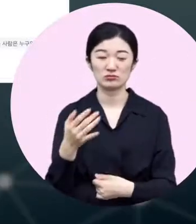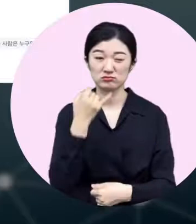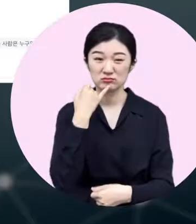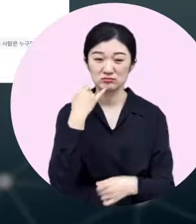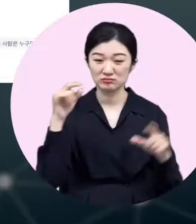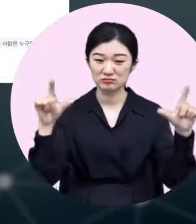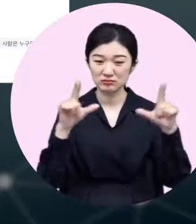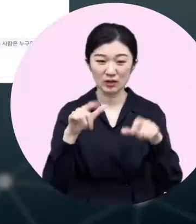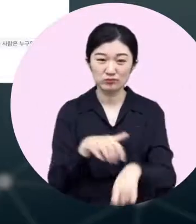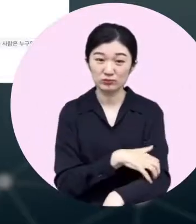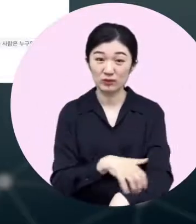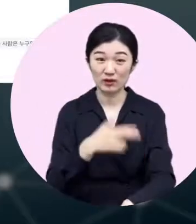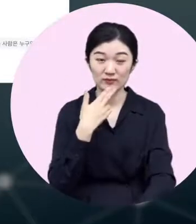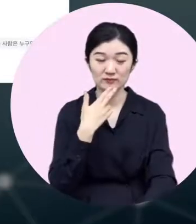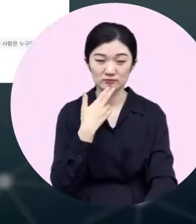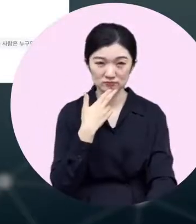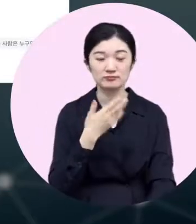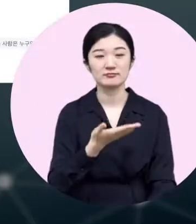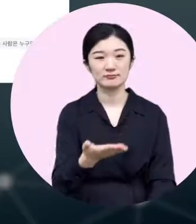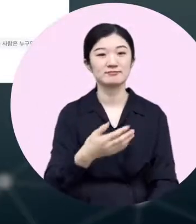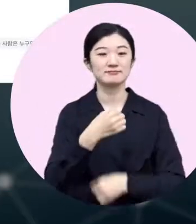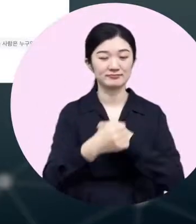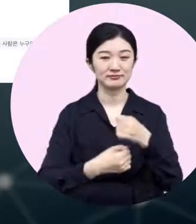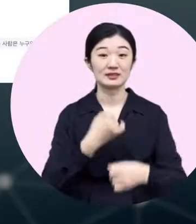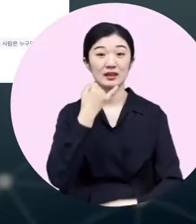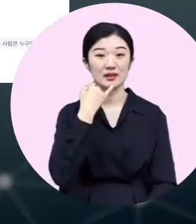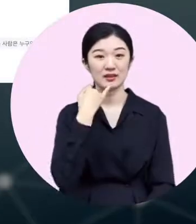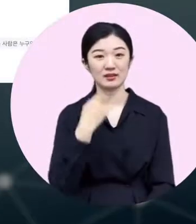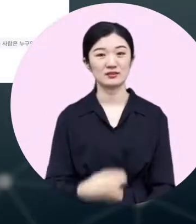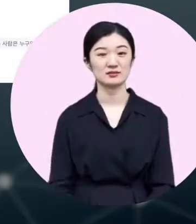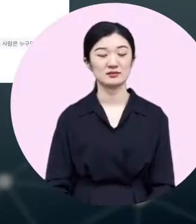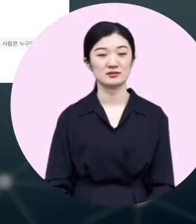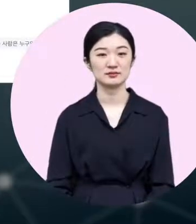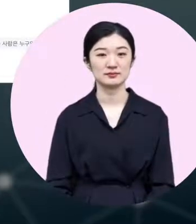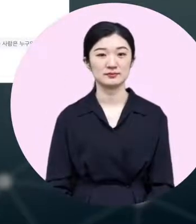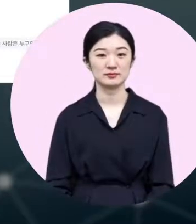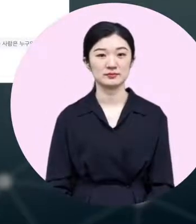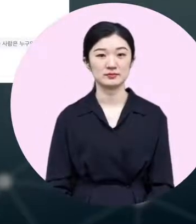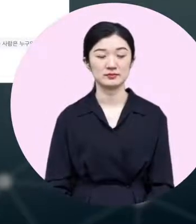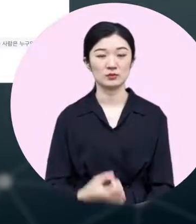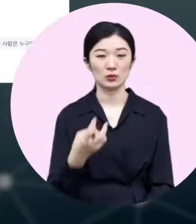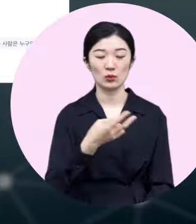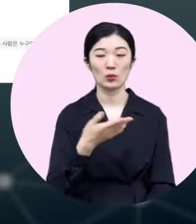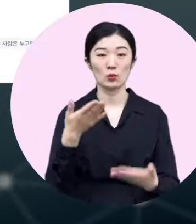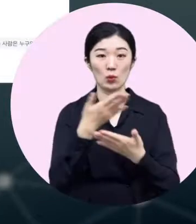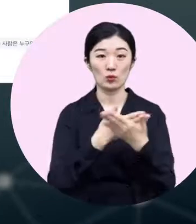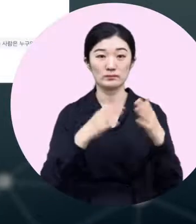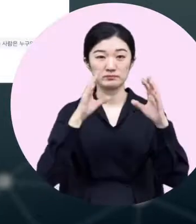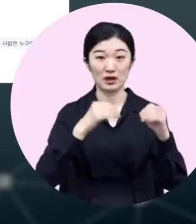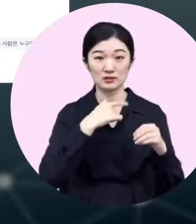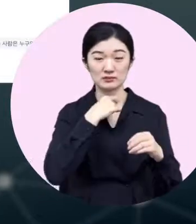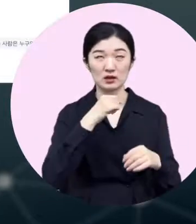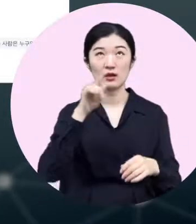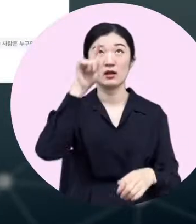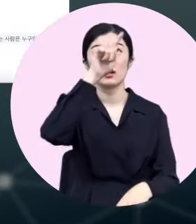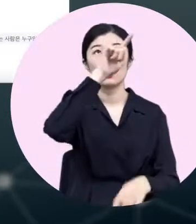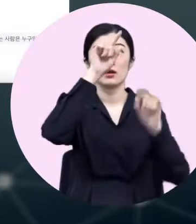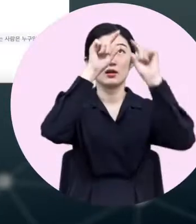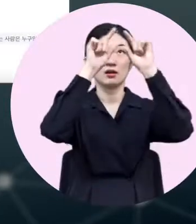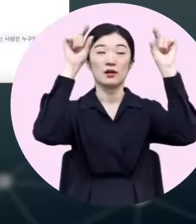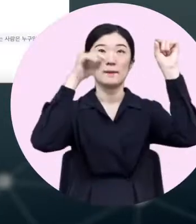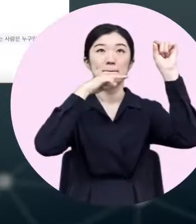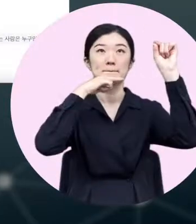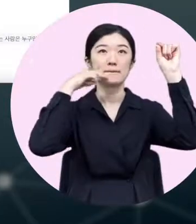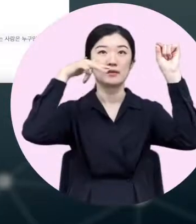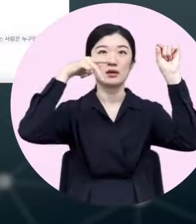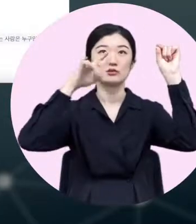이렇게 보면서 얼마든지 진행을 하셔도 될 것 같습니다. 그 다음에 이제 공유를 끊고 싶을 때는 상단에 공유 중지를